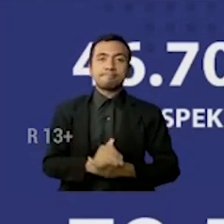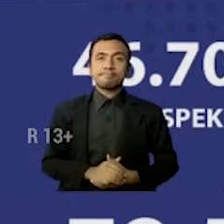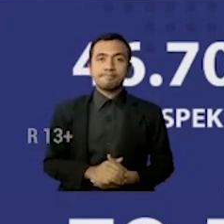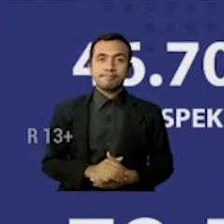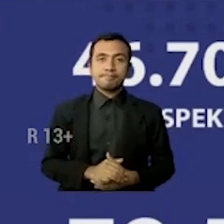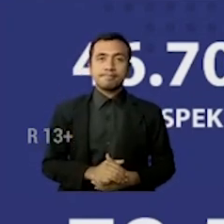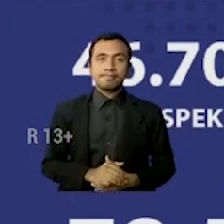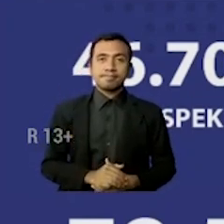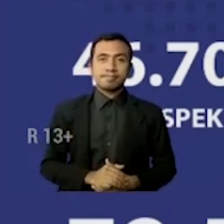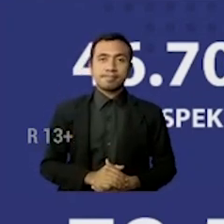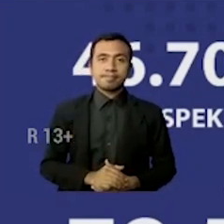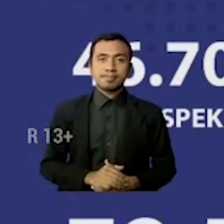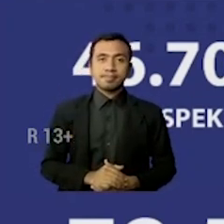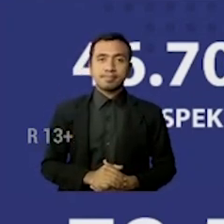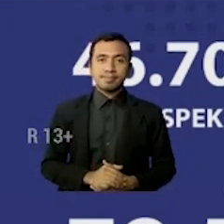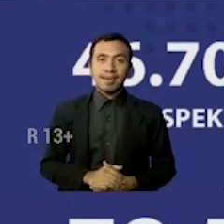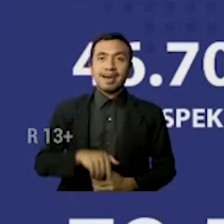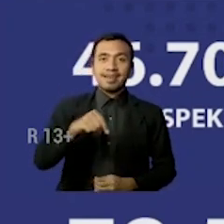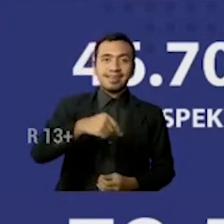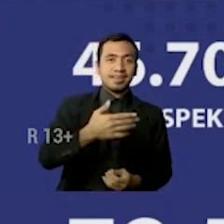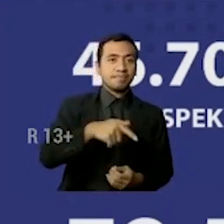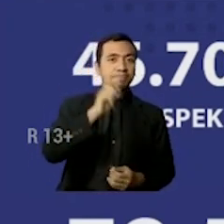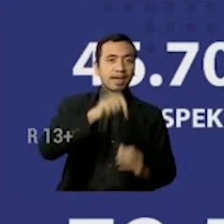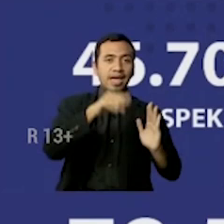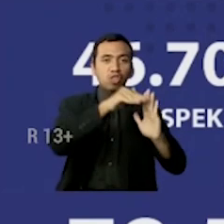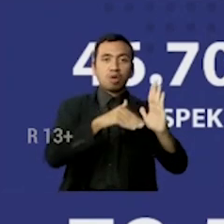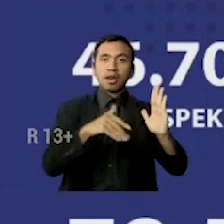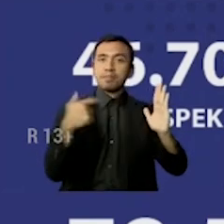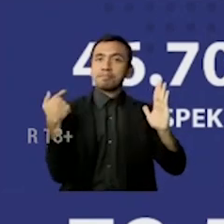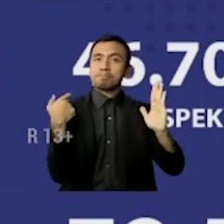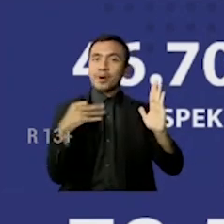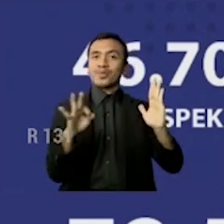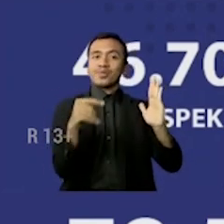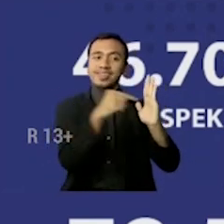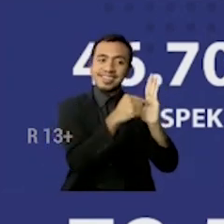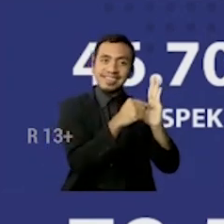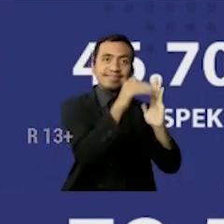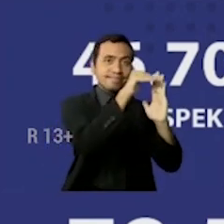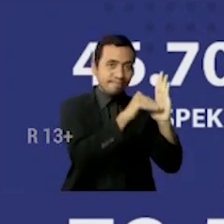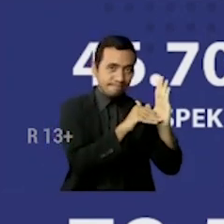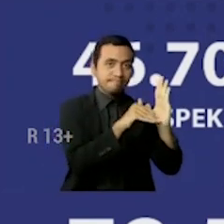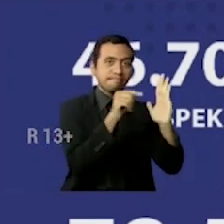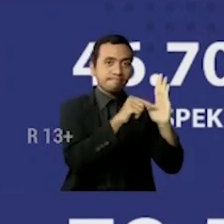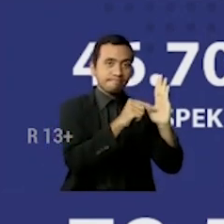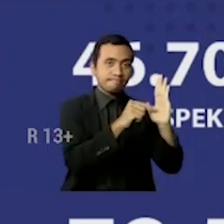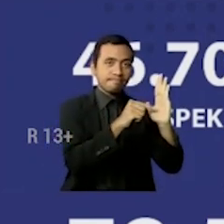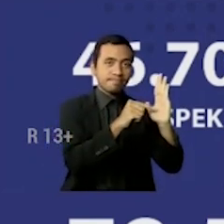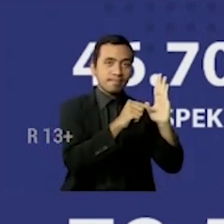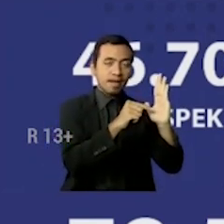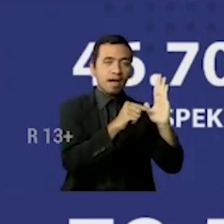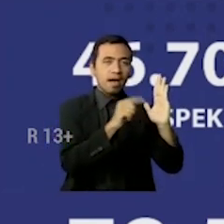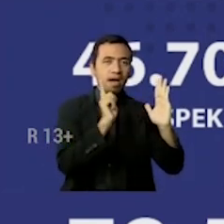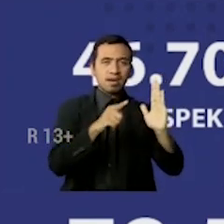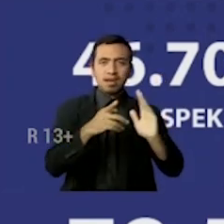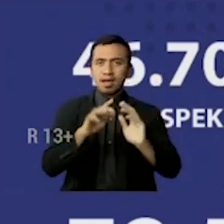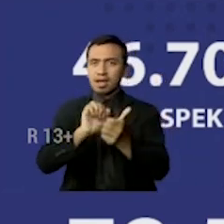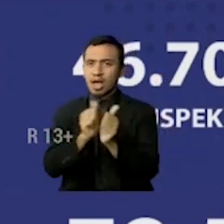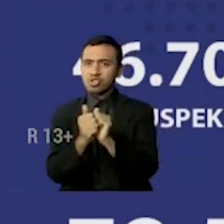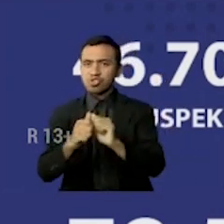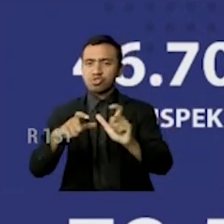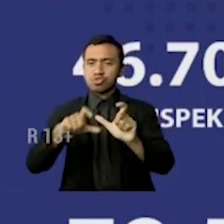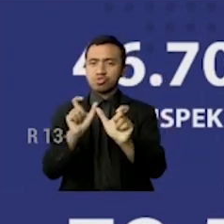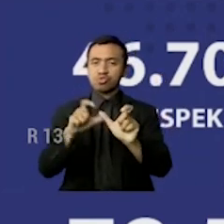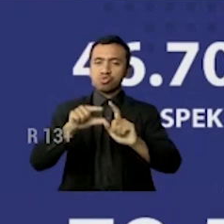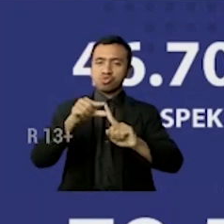sesuai dengan pemahaman yang baru pada revisi kelima maka kita dapatkan kasus Suspect